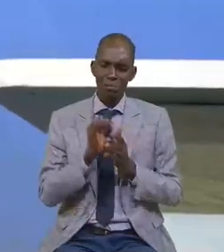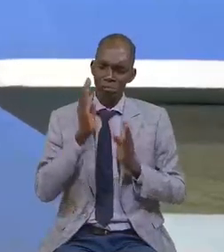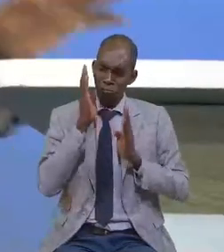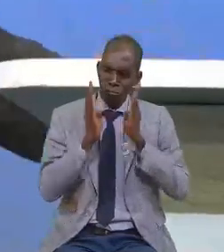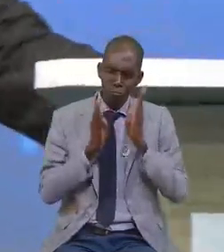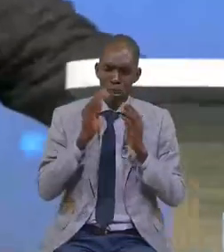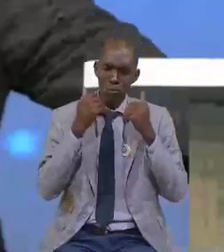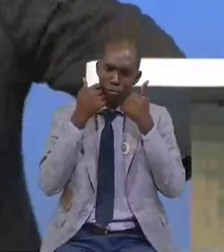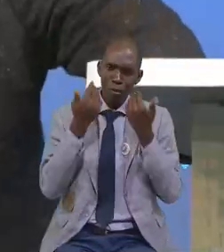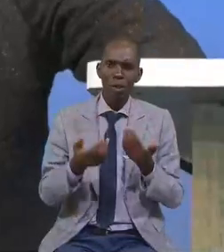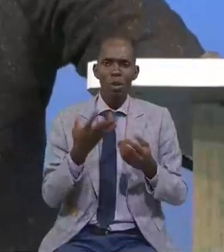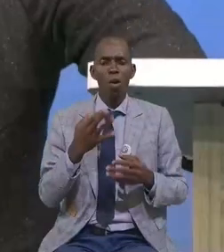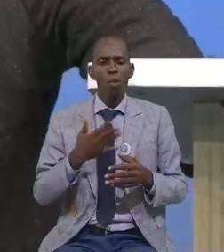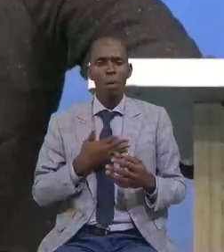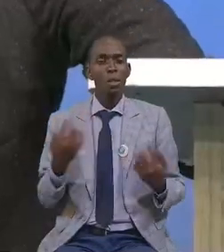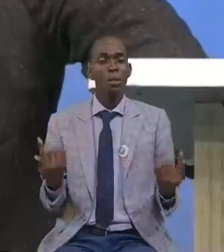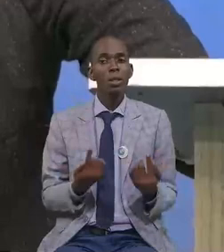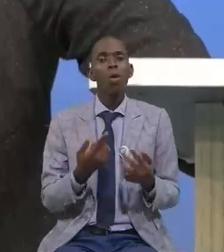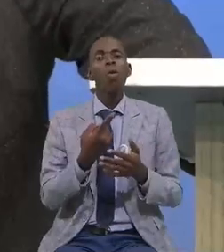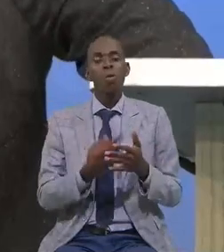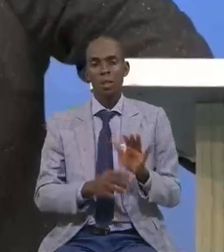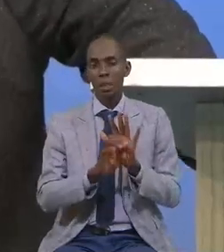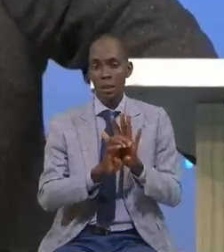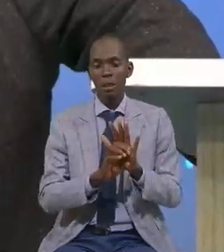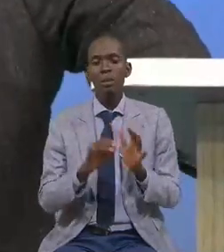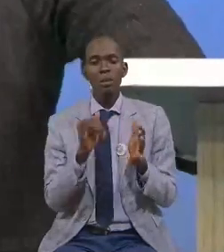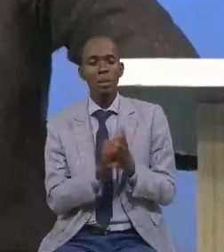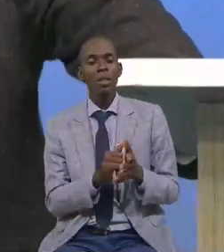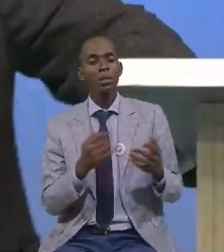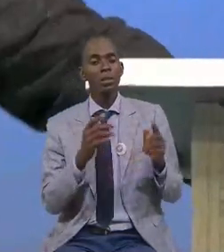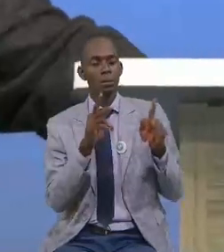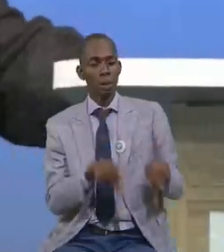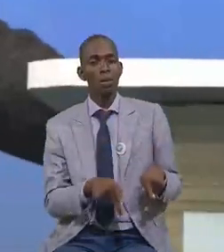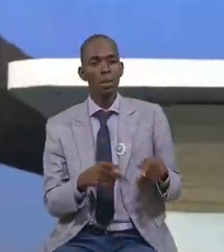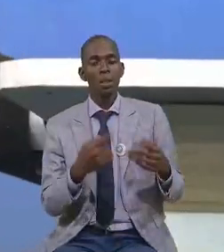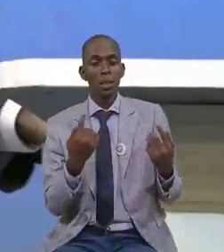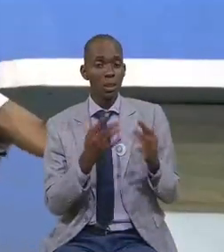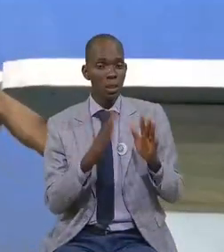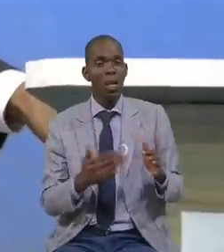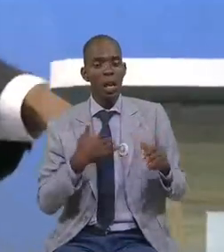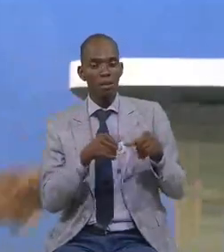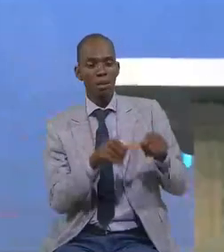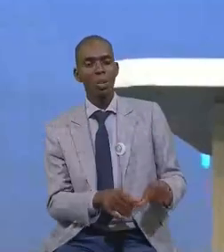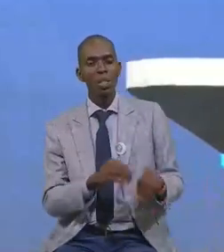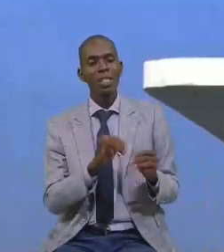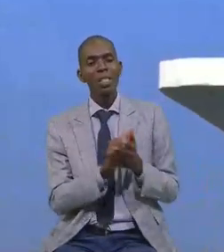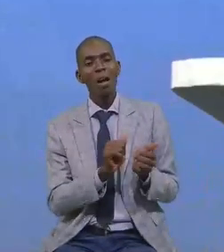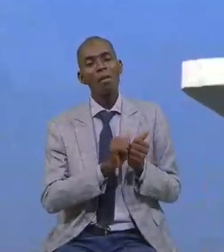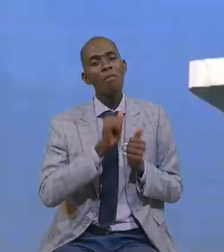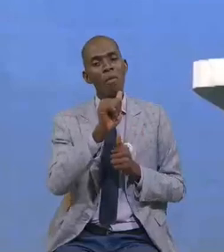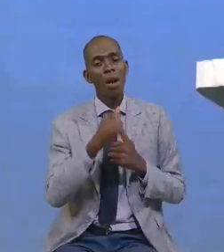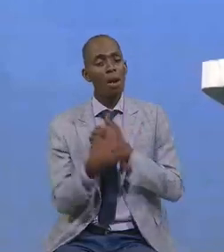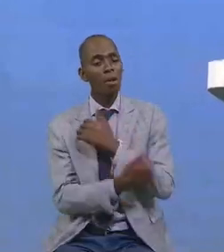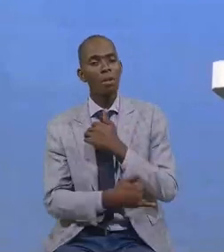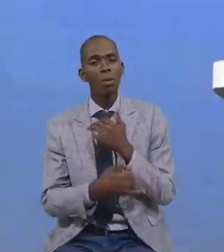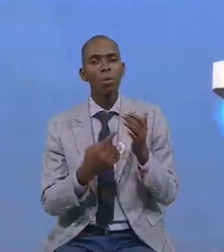ma perdition. Et si le fils prodigue là, alors est resté dans le pays lointain. Il va